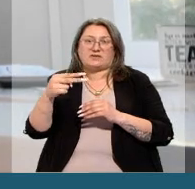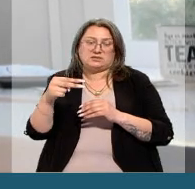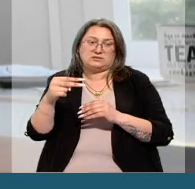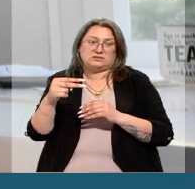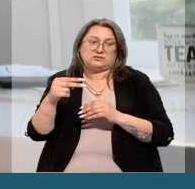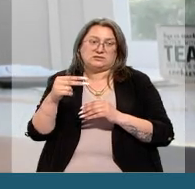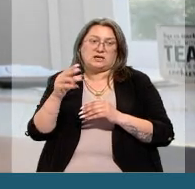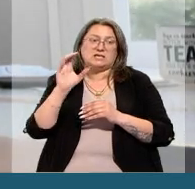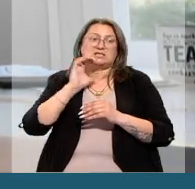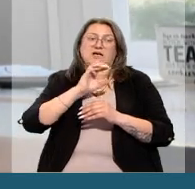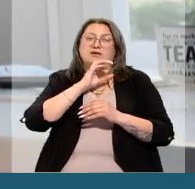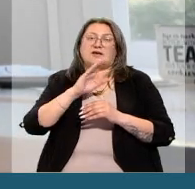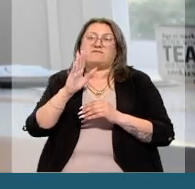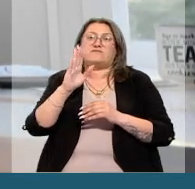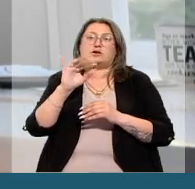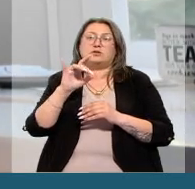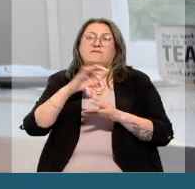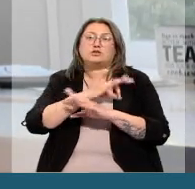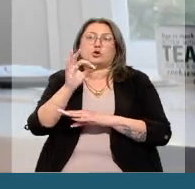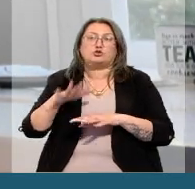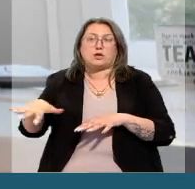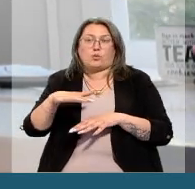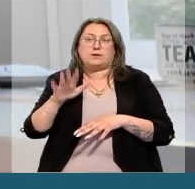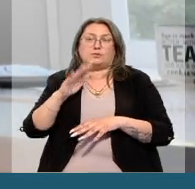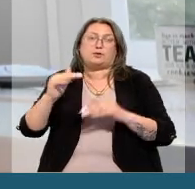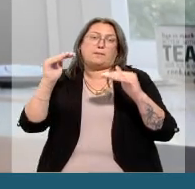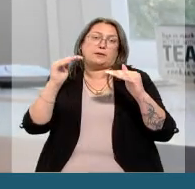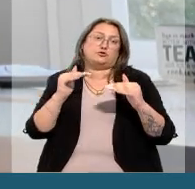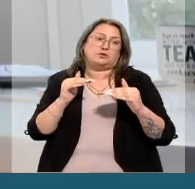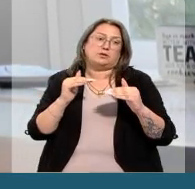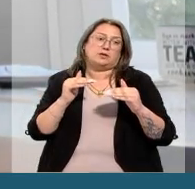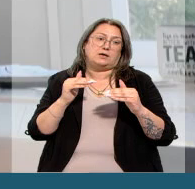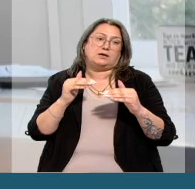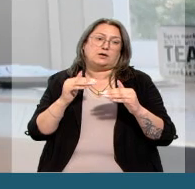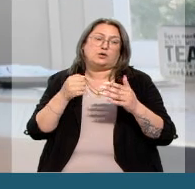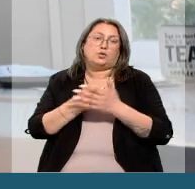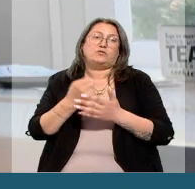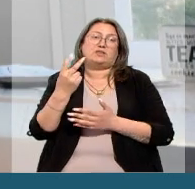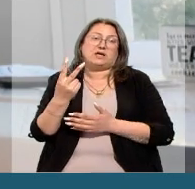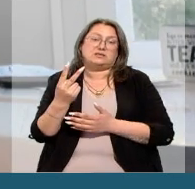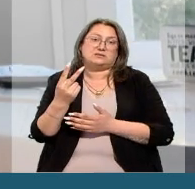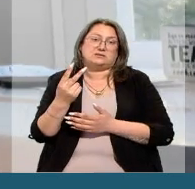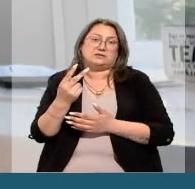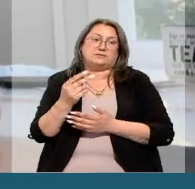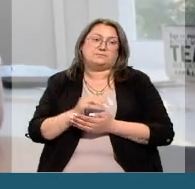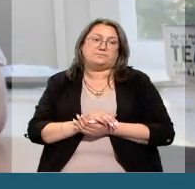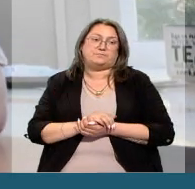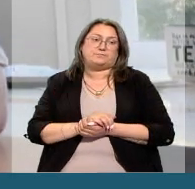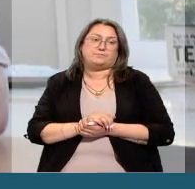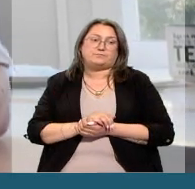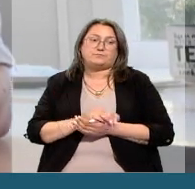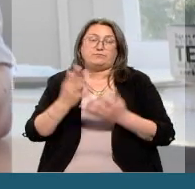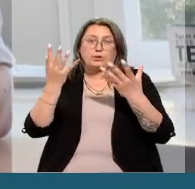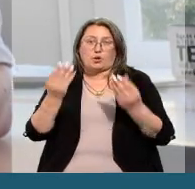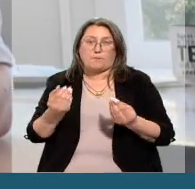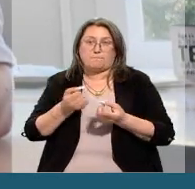градусов. В северных и восточных регионах возможно понижение температуры в предутренние часы до 12 градусов тепла. В